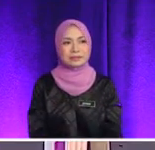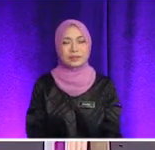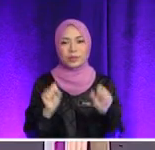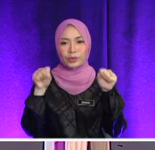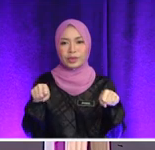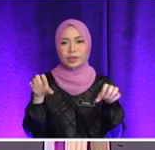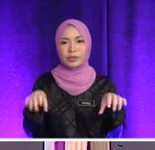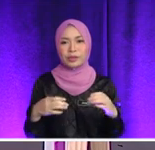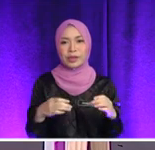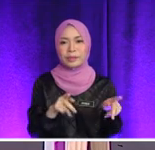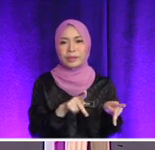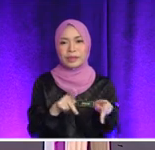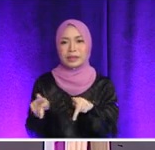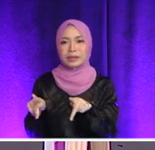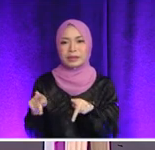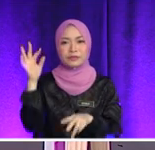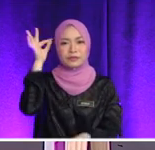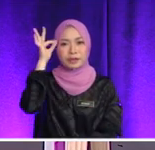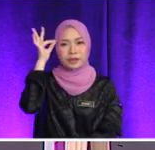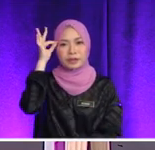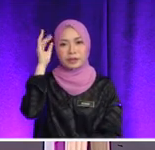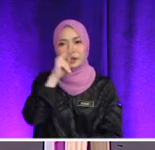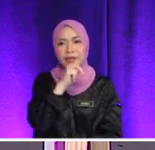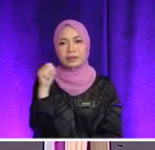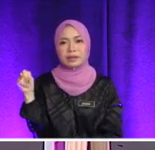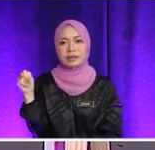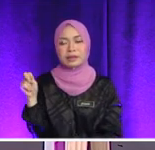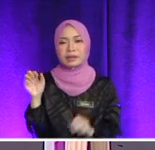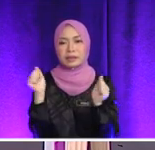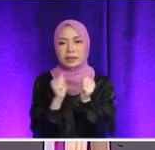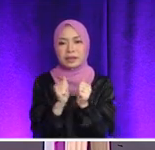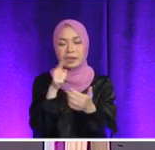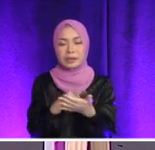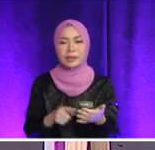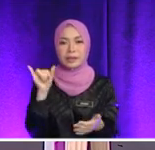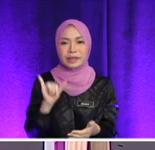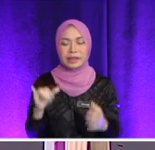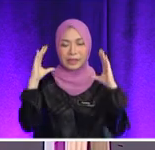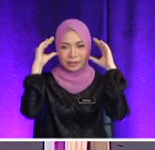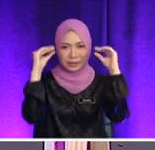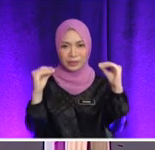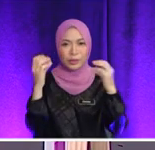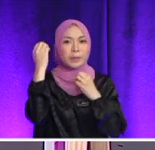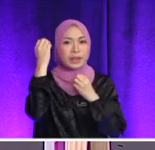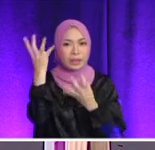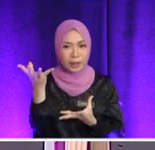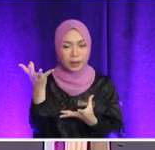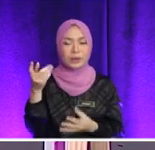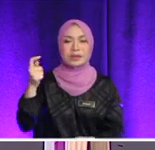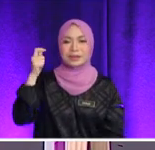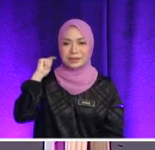foto pemikiran Oke dengan apa yang cewek gue tadi lah dia punya